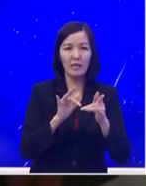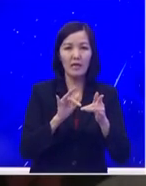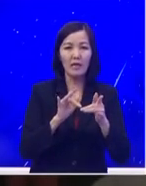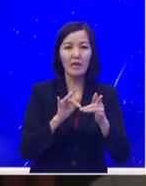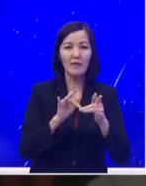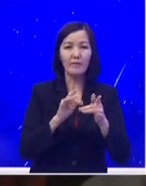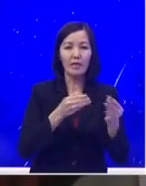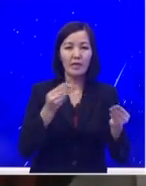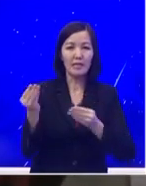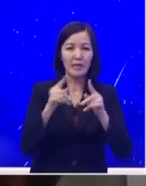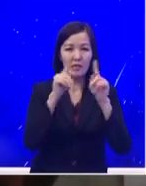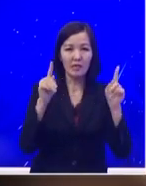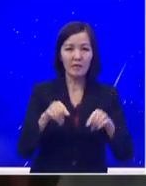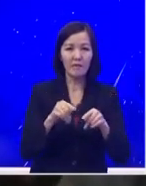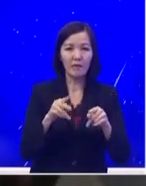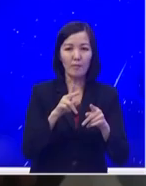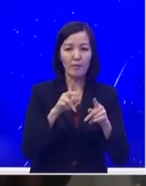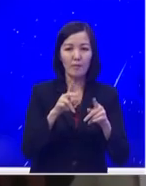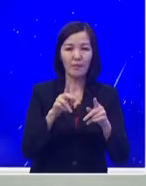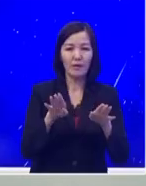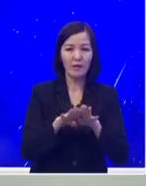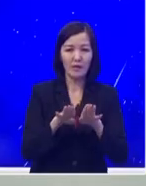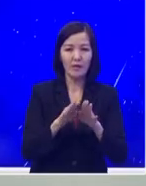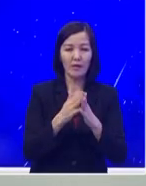посредством раздаточного материала в виде брошюр.